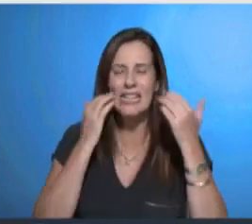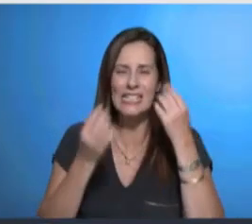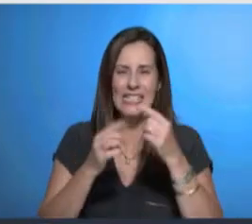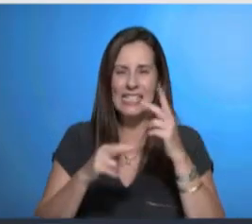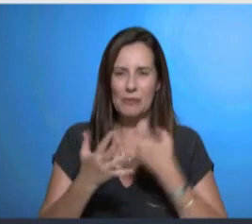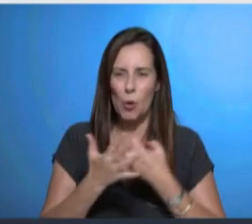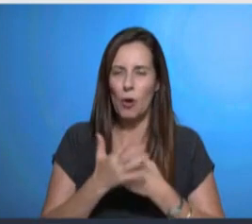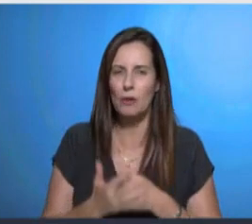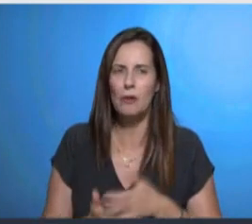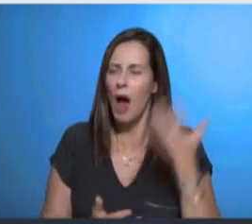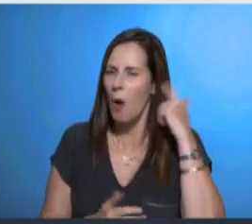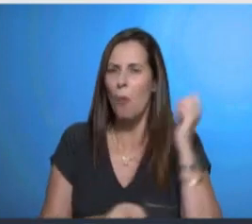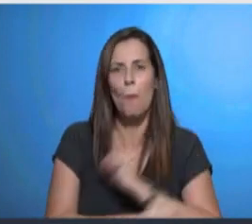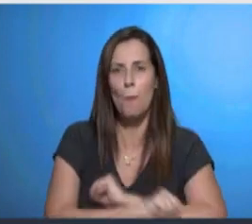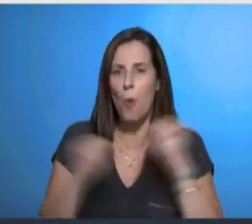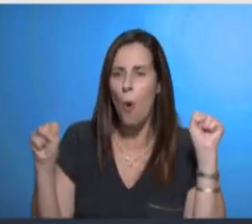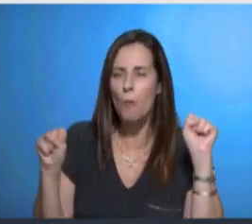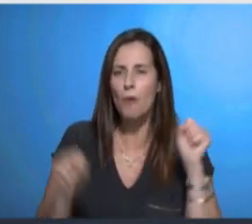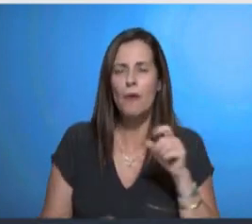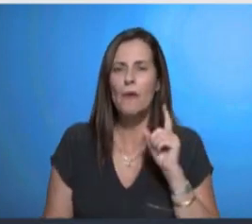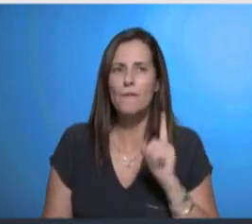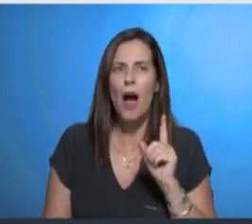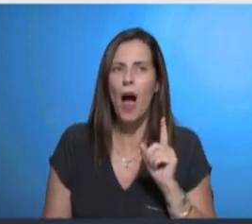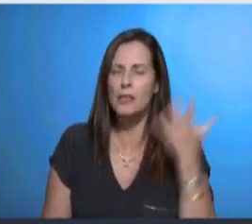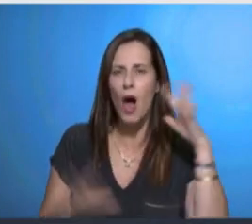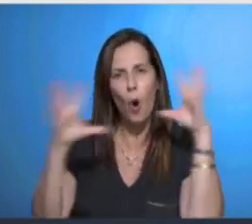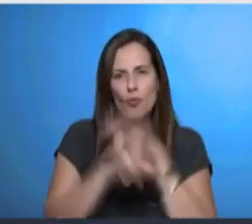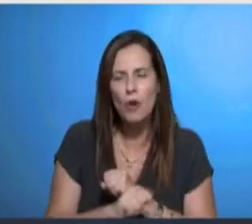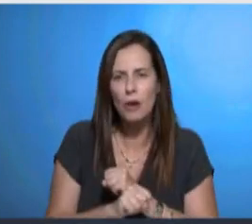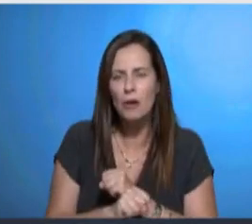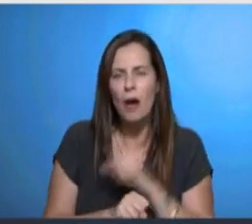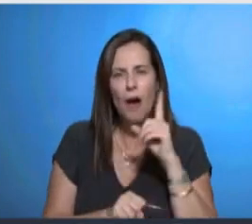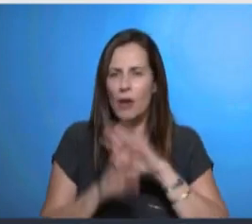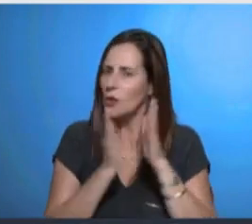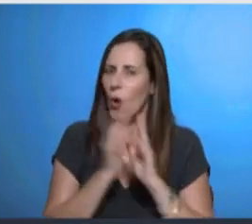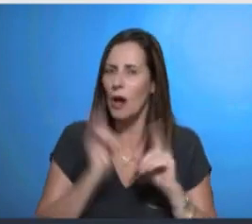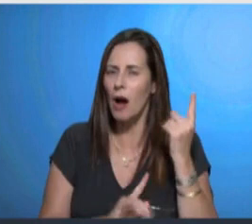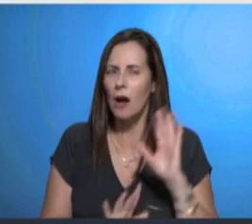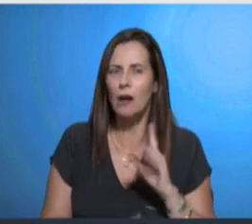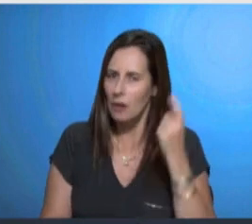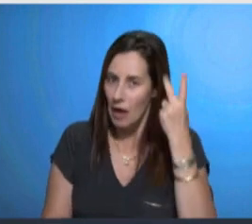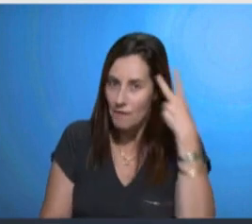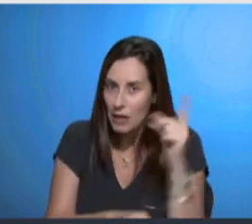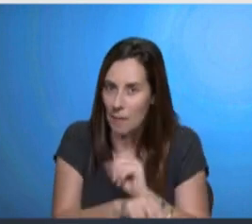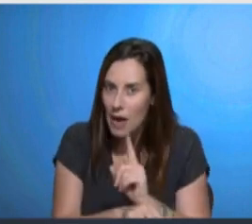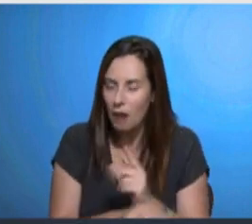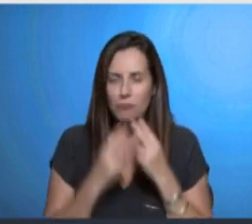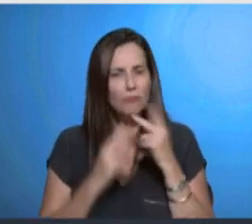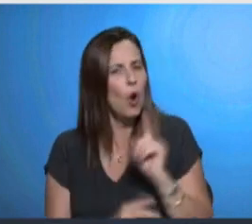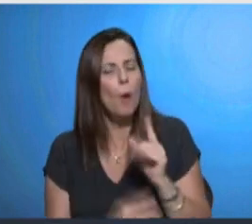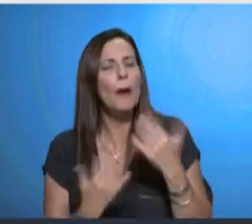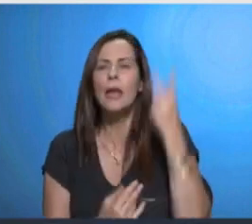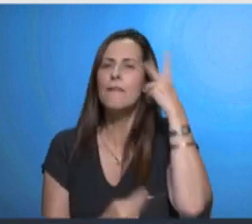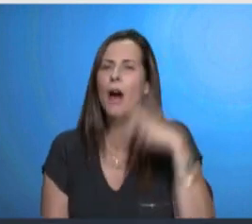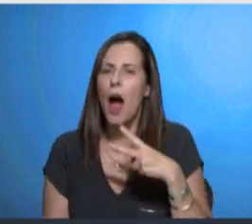והם חטפו כמעט את כל הרסיסים. היה בום. ואז זה כאילו חושך, ואז הכל קרה. הבנת מיד? לא. מתי כן